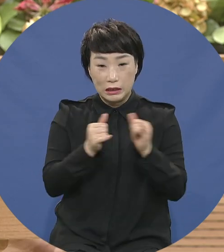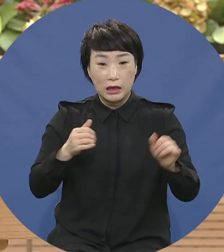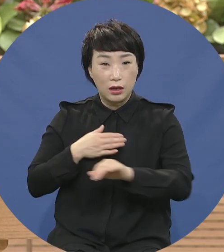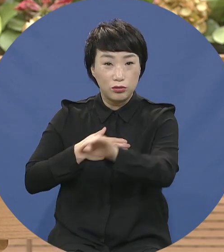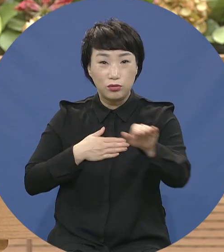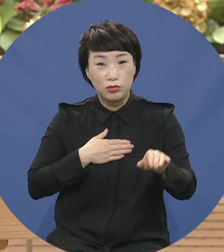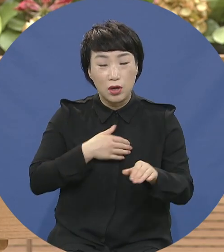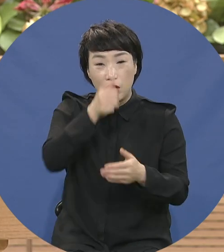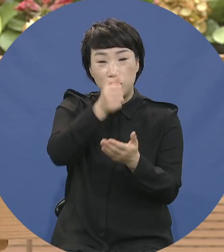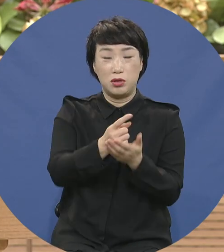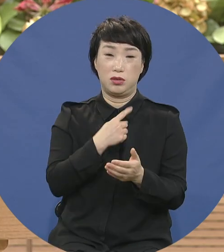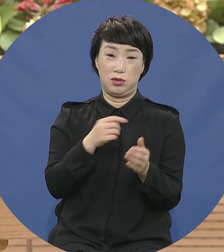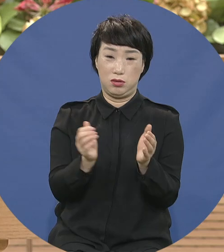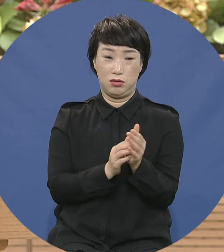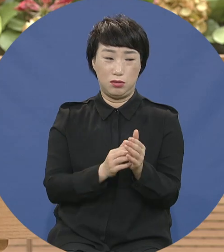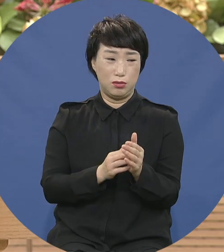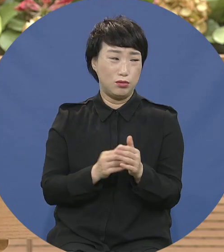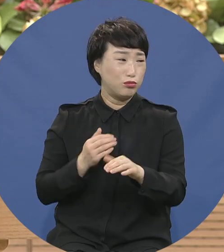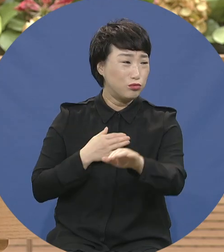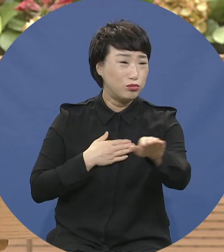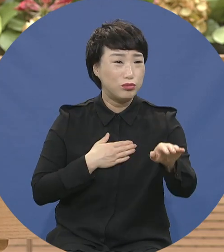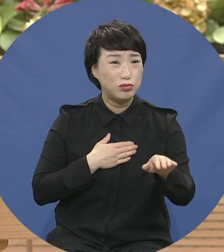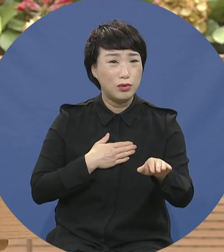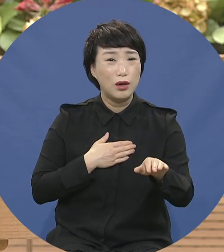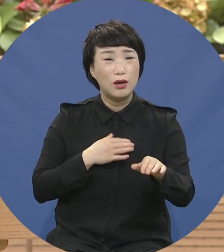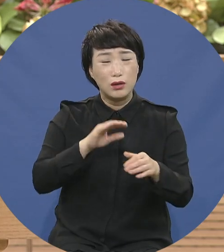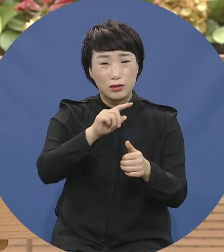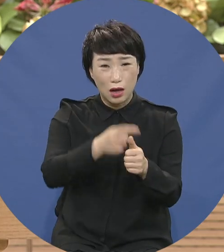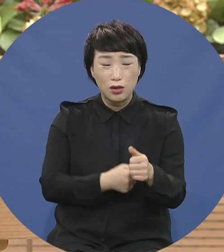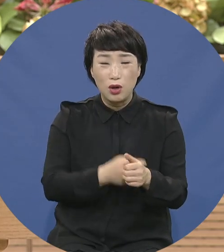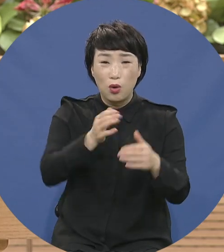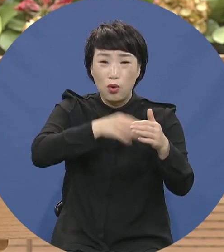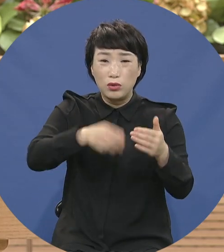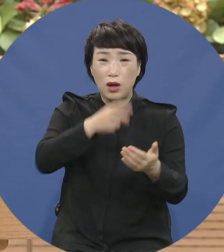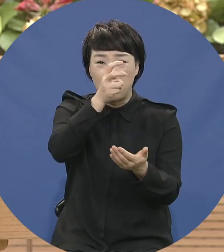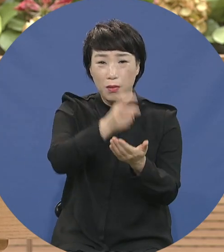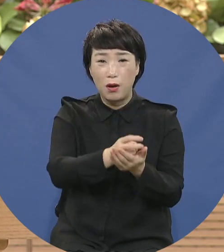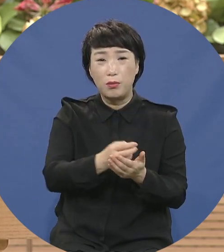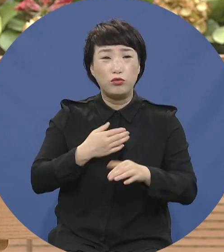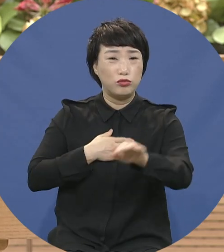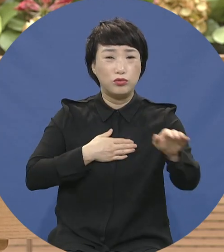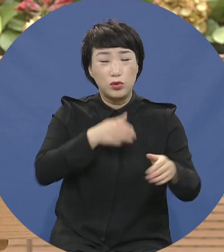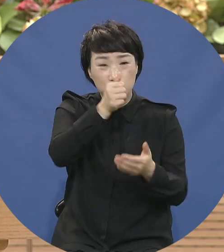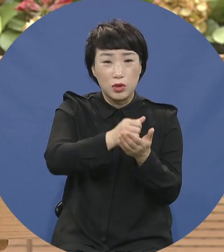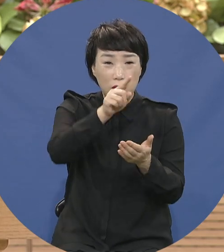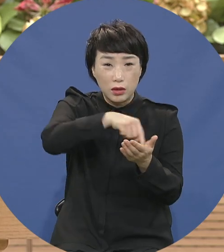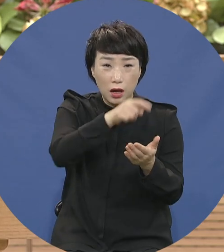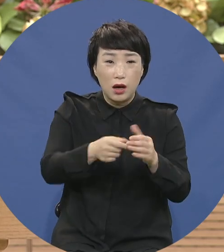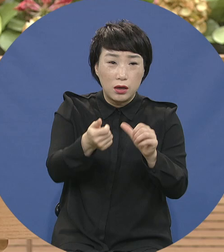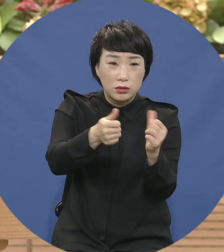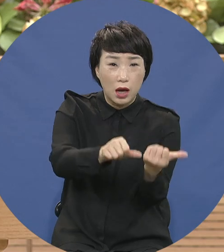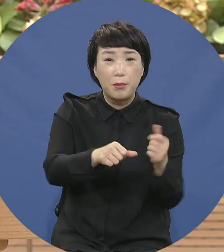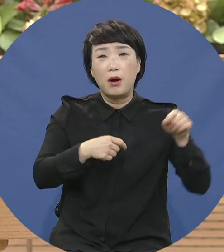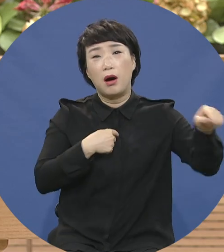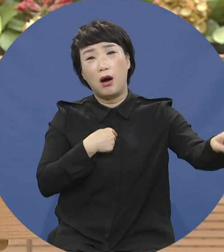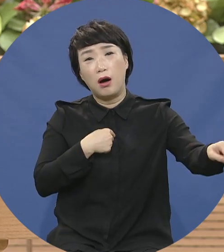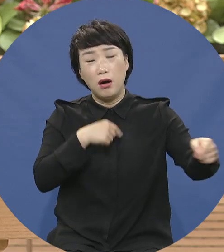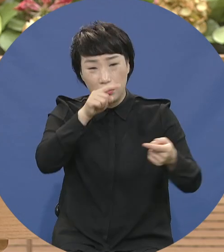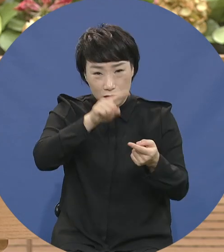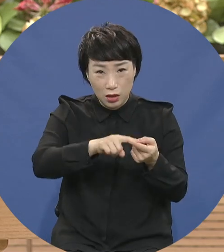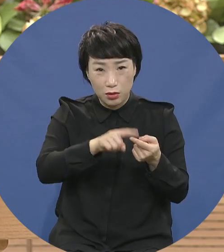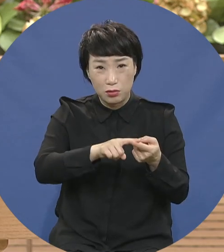인간은 범죄했기에 당연히 공의의 법에 따라 죄값은 사망